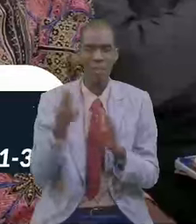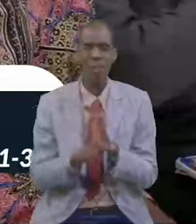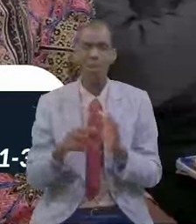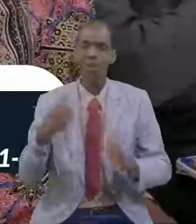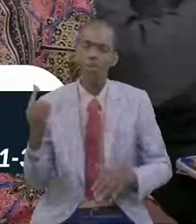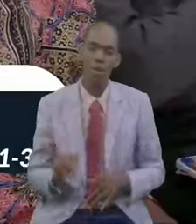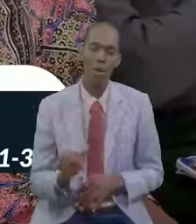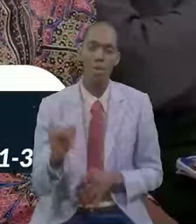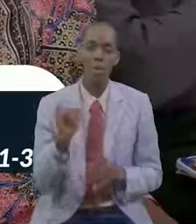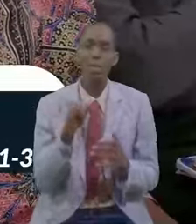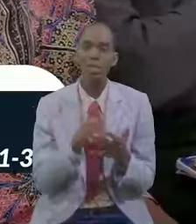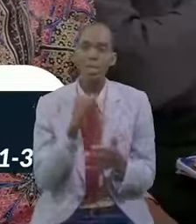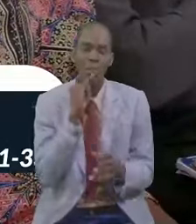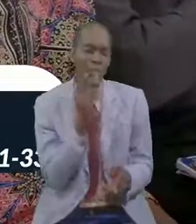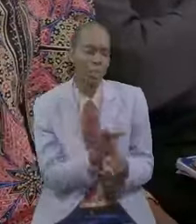C'est réservé pour eux.